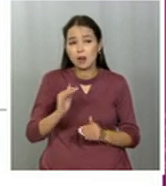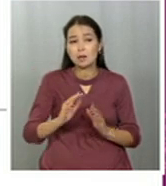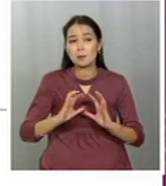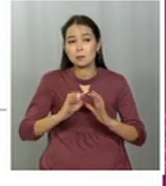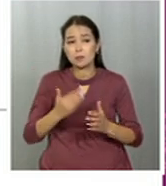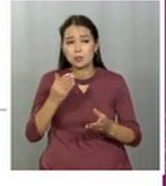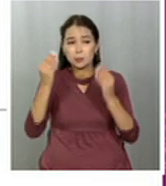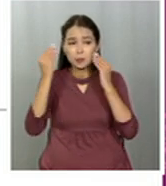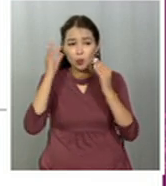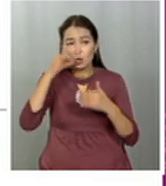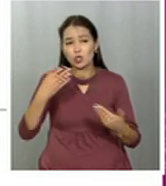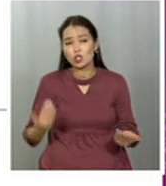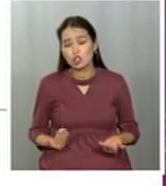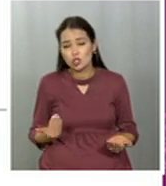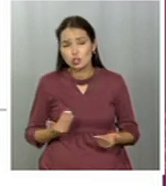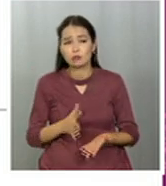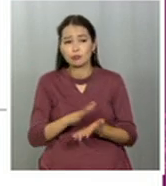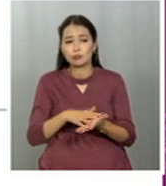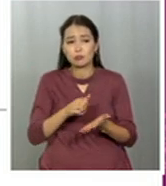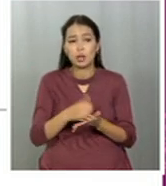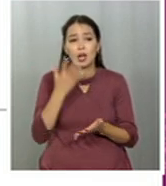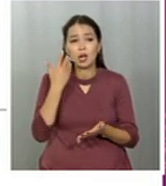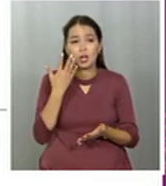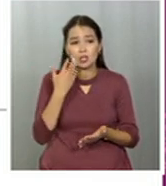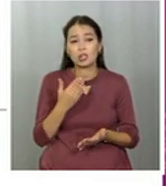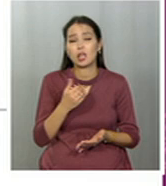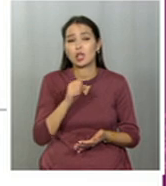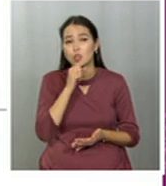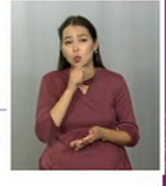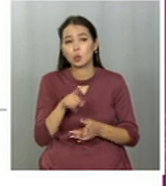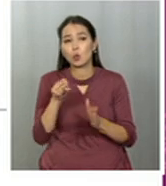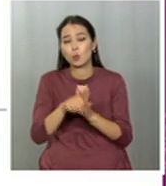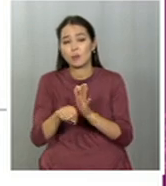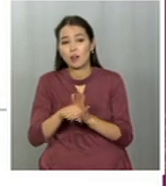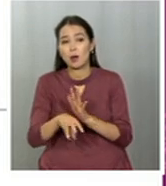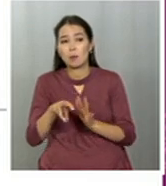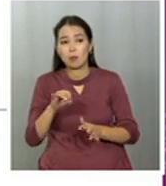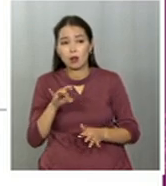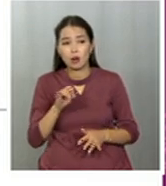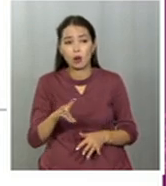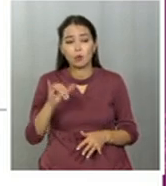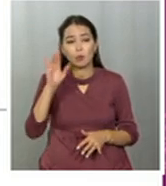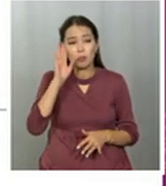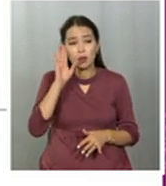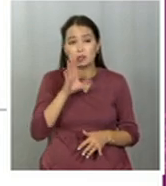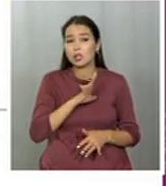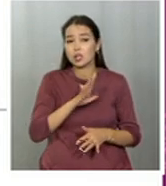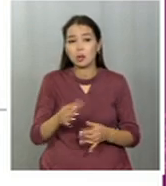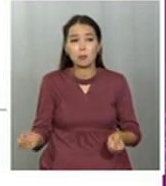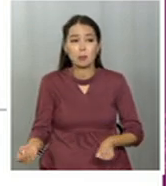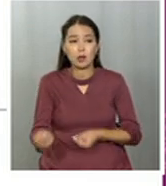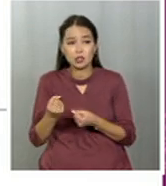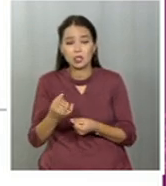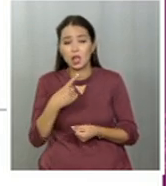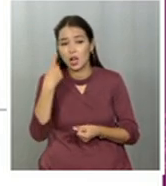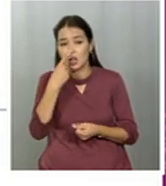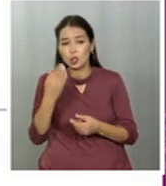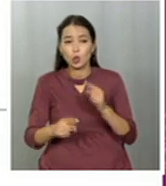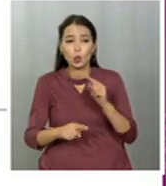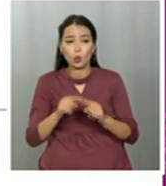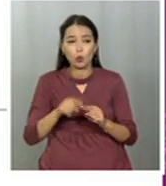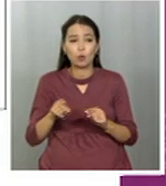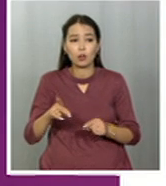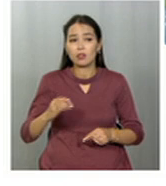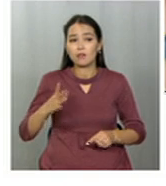жизни рушится, когда дед убивает морала. У мальчика не было поддержки в лице родителей. Он не выдержал